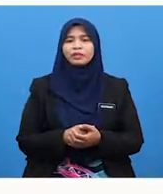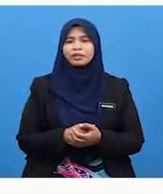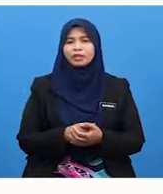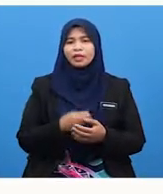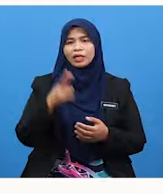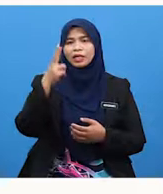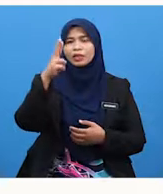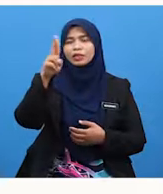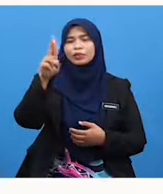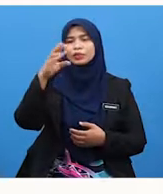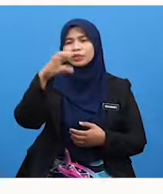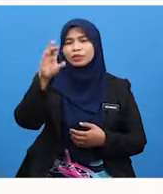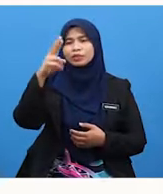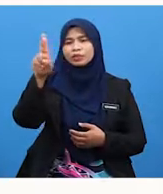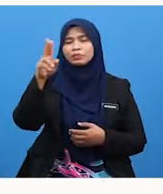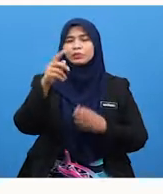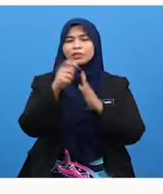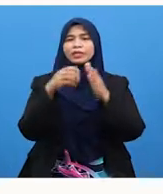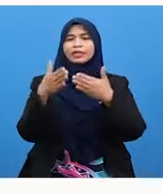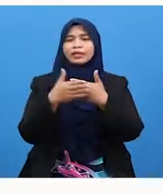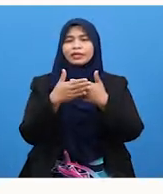bundarkan ratus ribu terdekat.